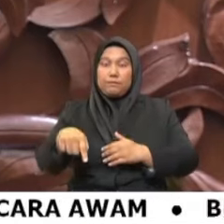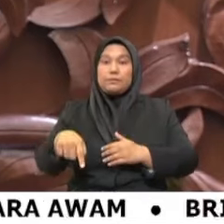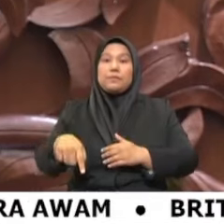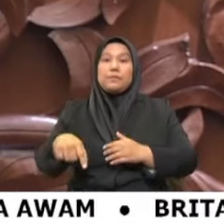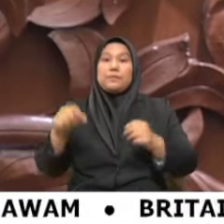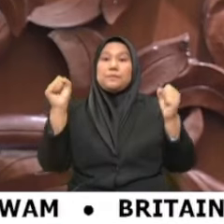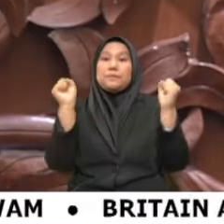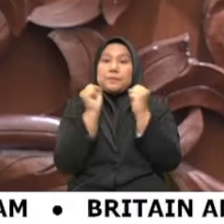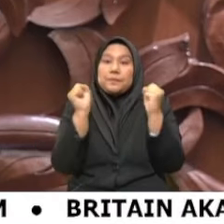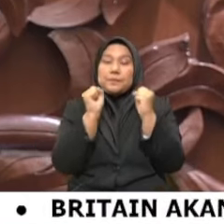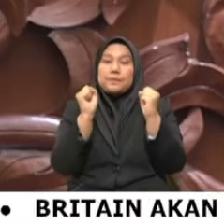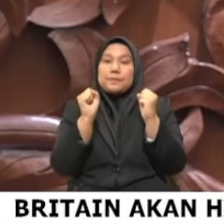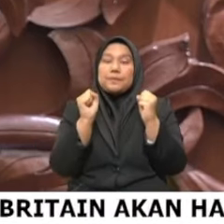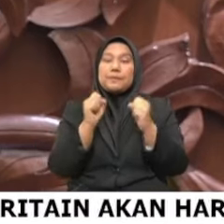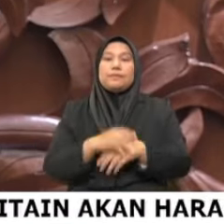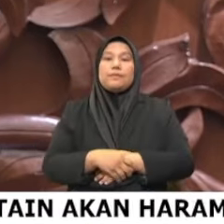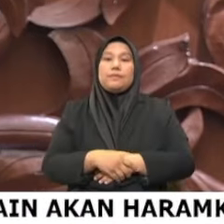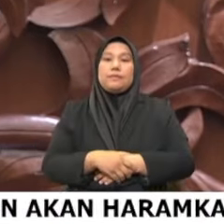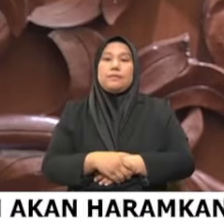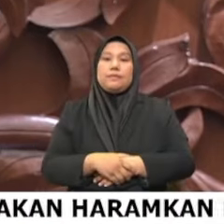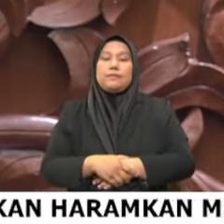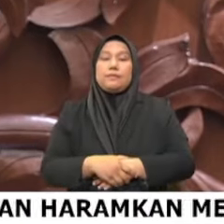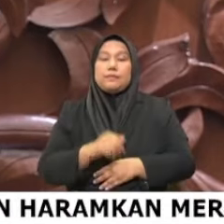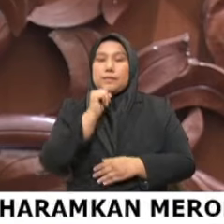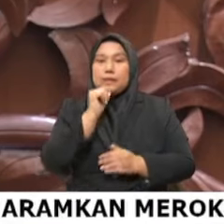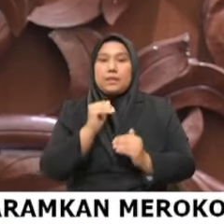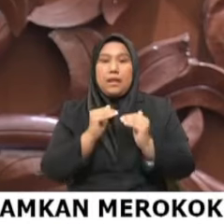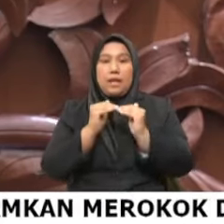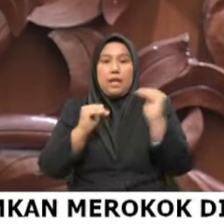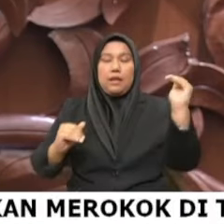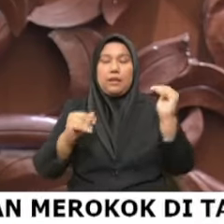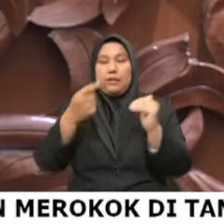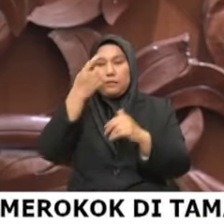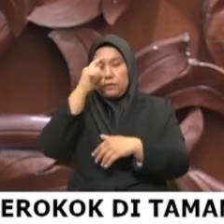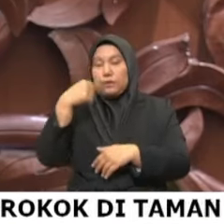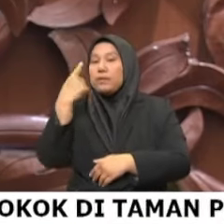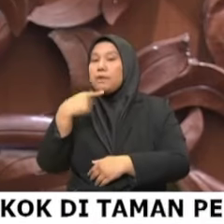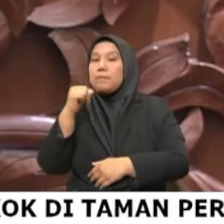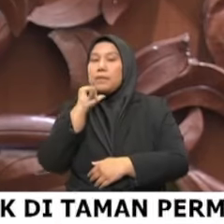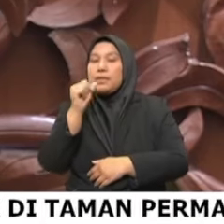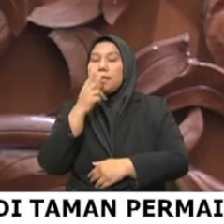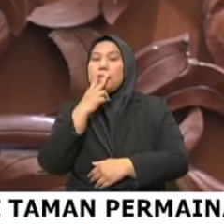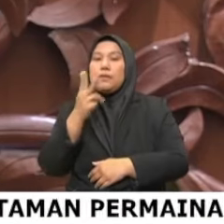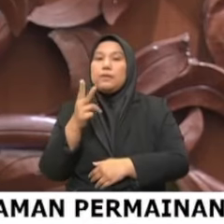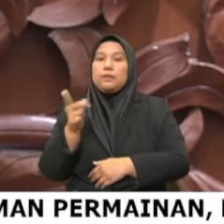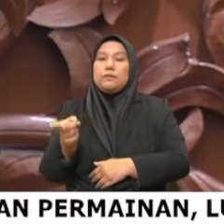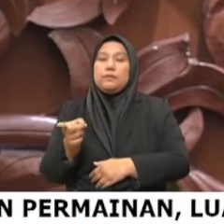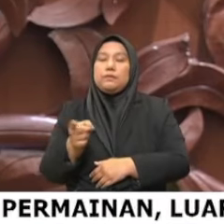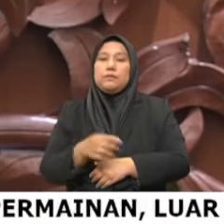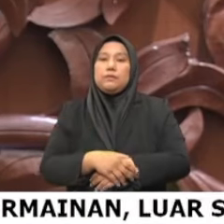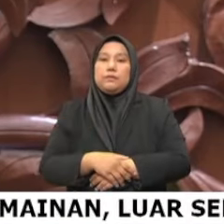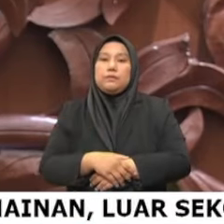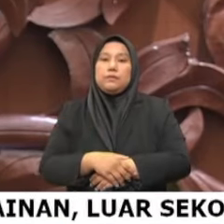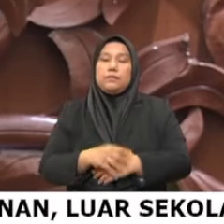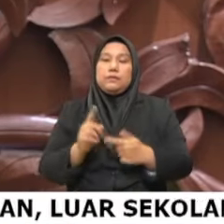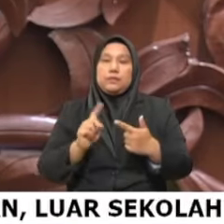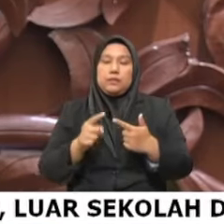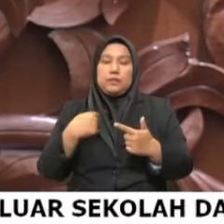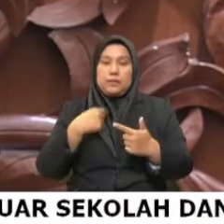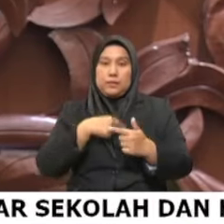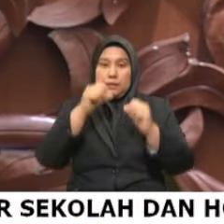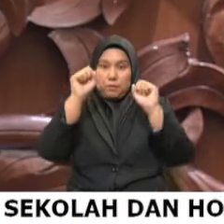fair untuk mereka yang tidak merokok. Yang kedua, kita juga boleh mengurangkan gula